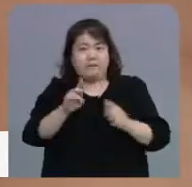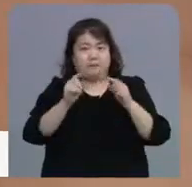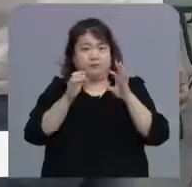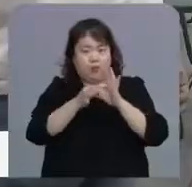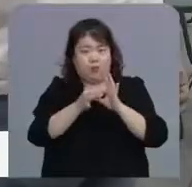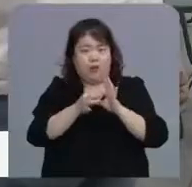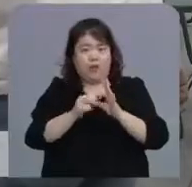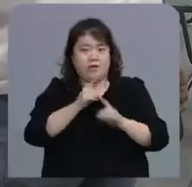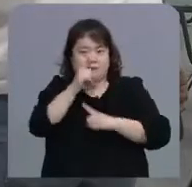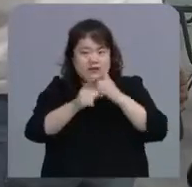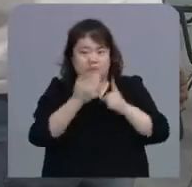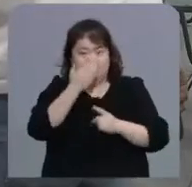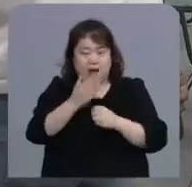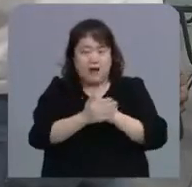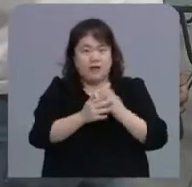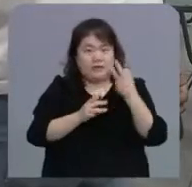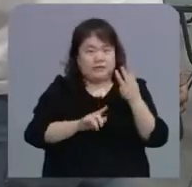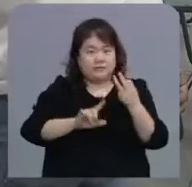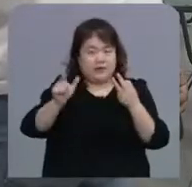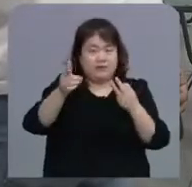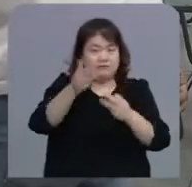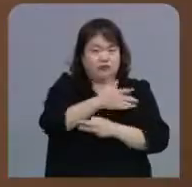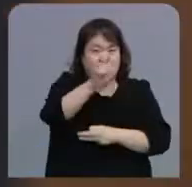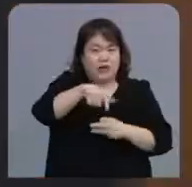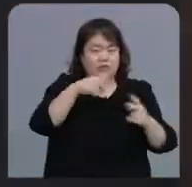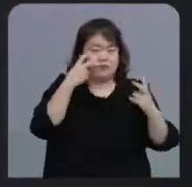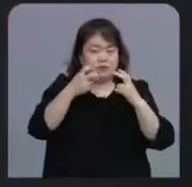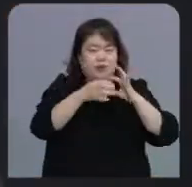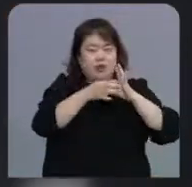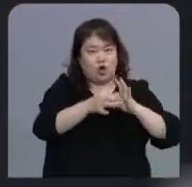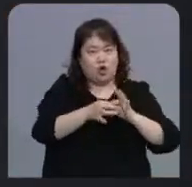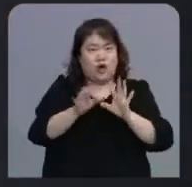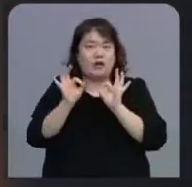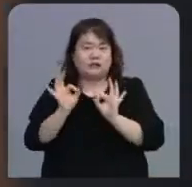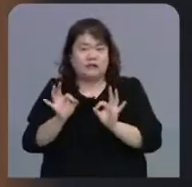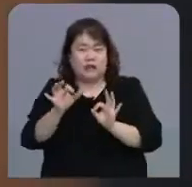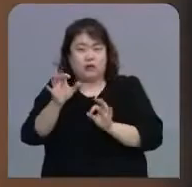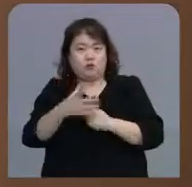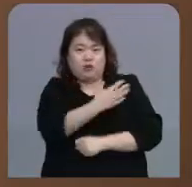있으며 오는 13일부터는 카드사와 연계한 은행 창구나